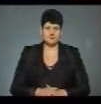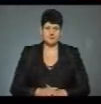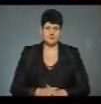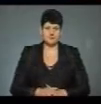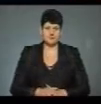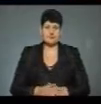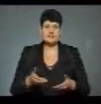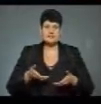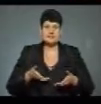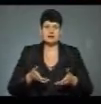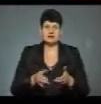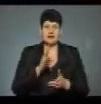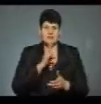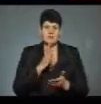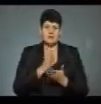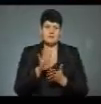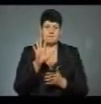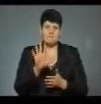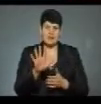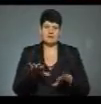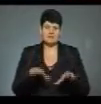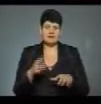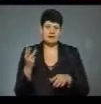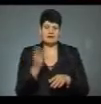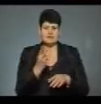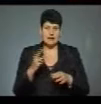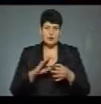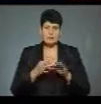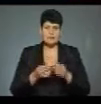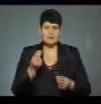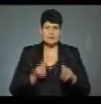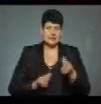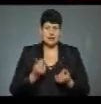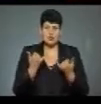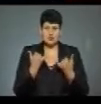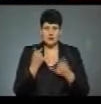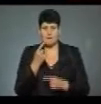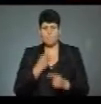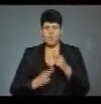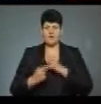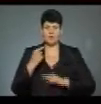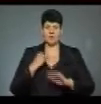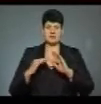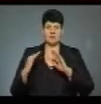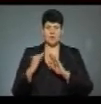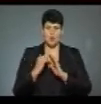Саночниця з Кременця, яка посіла п'яте місце на третіх зимових юнацьких олімпійських іграх, сьогодні повернулася додому.